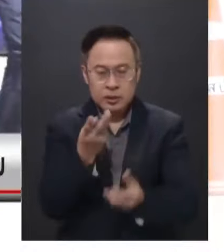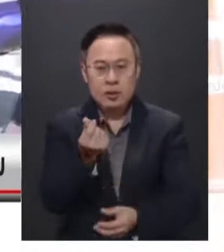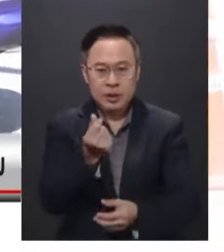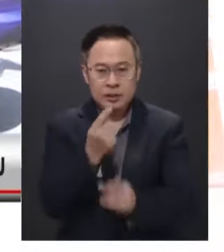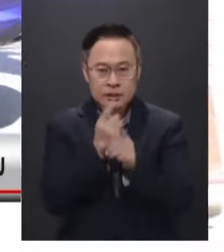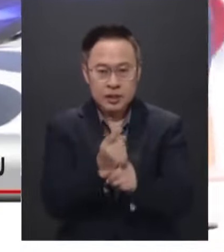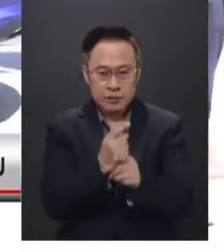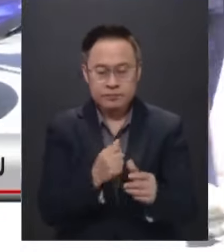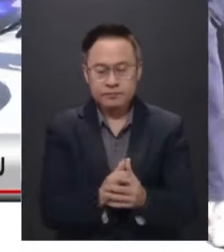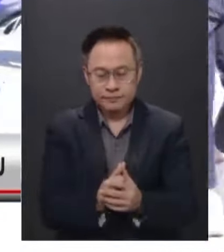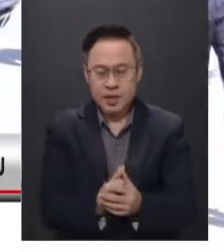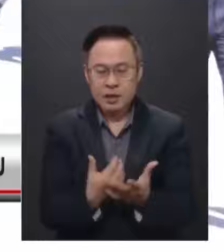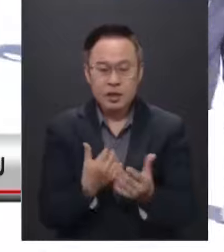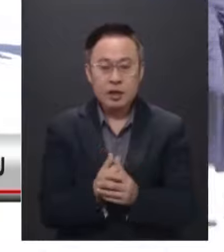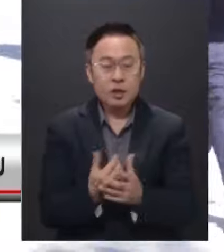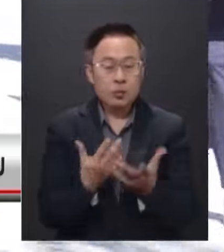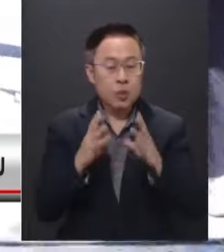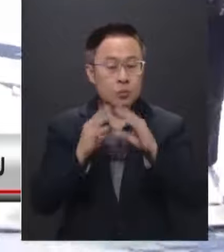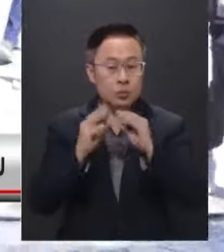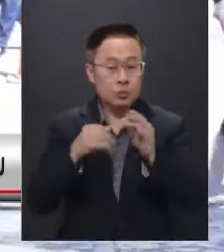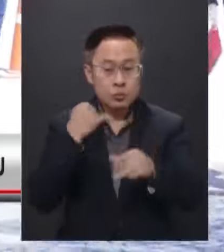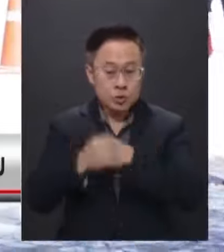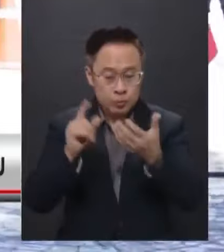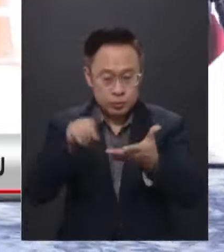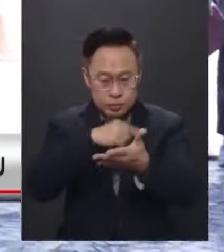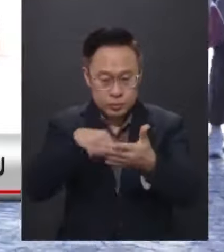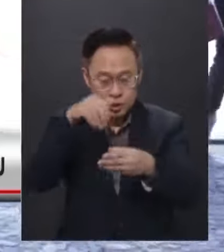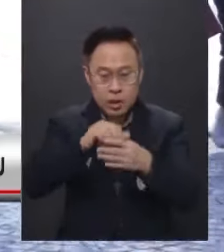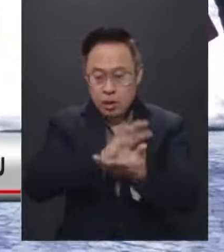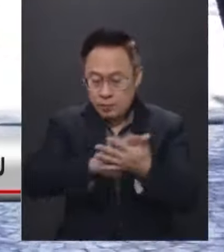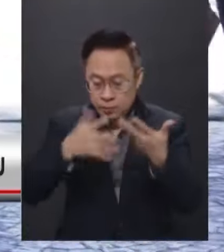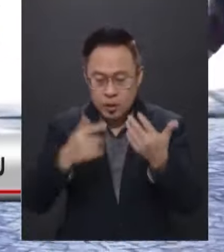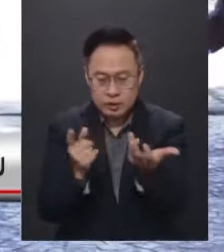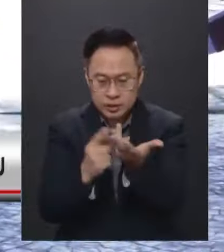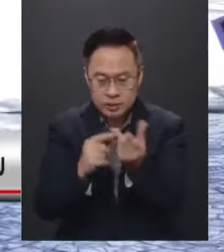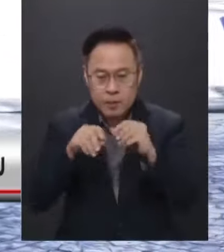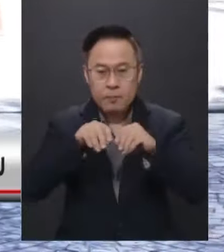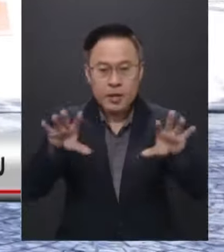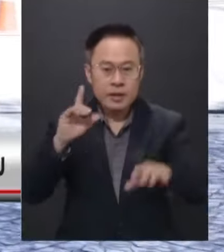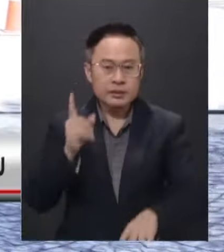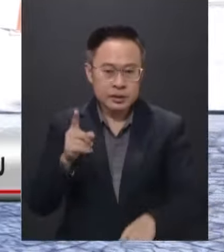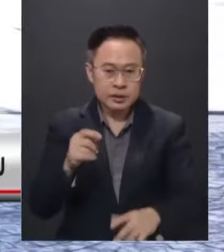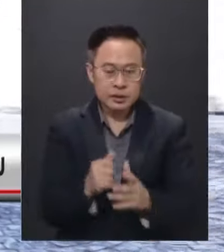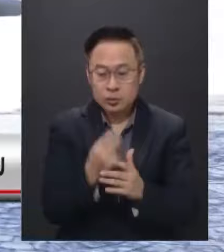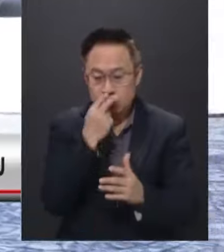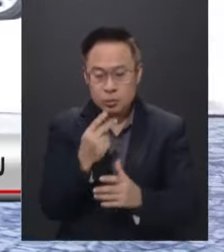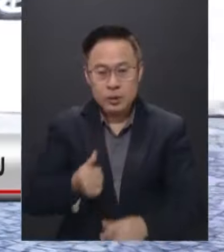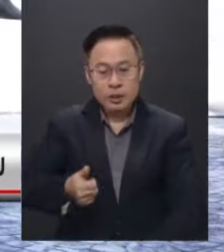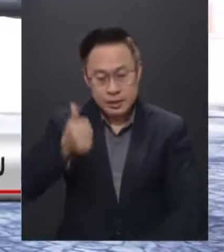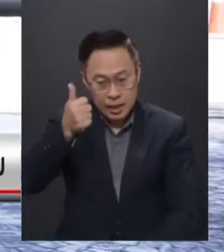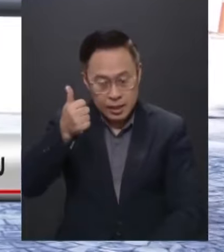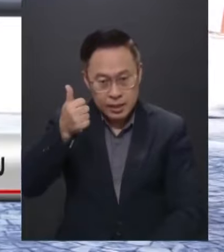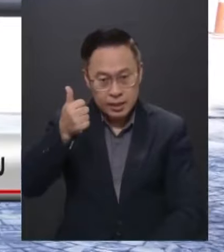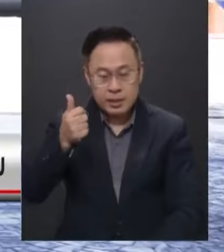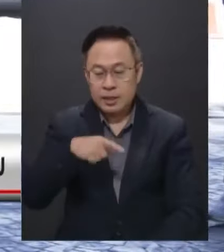แล้วนายกสมาคมกีฬาฟุตบอลแห่งประเทศไทยคนต่อไปจะเป็นใครจะเป็นหญิงคน